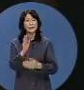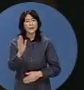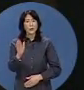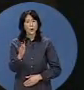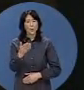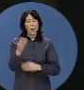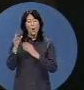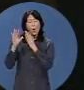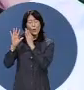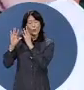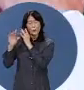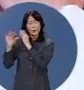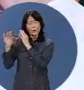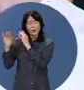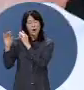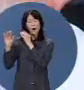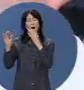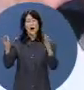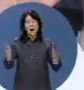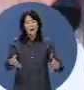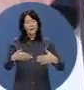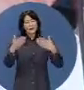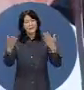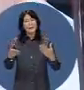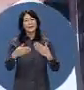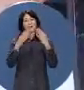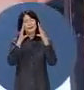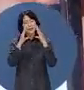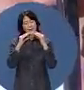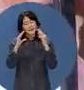が、加納さんの演奏は、温かみの